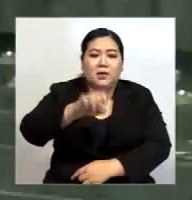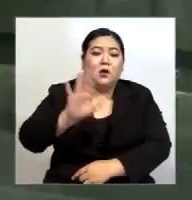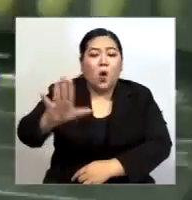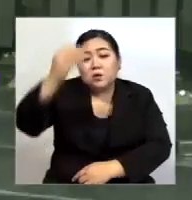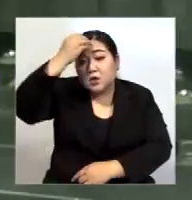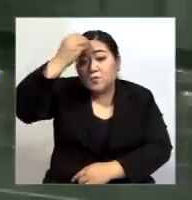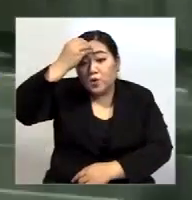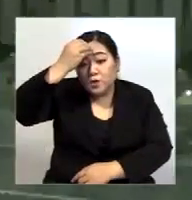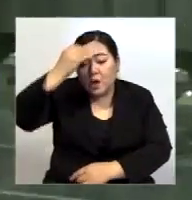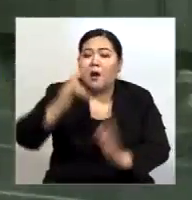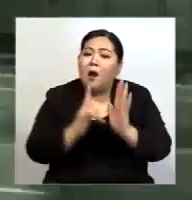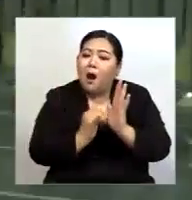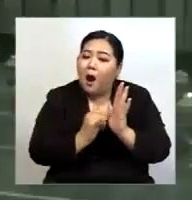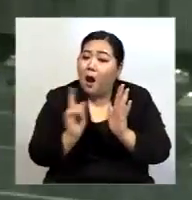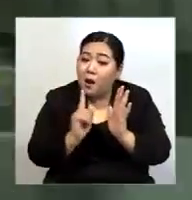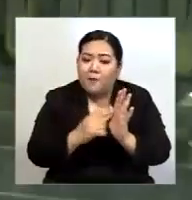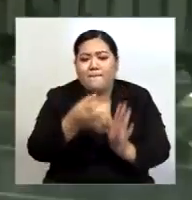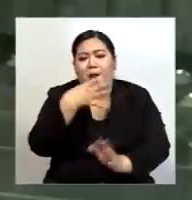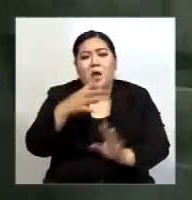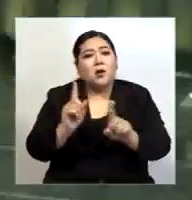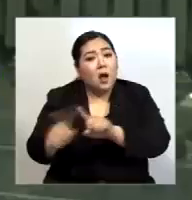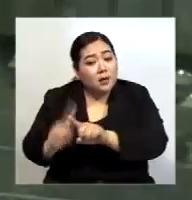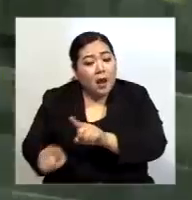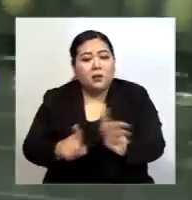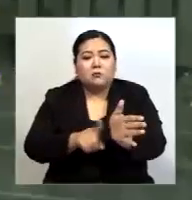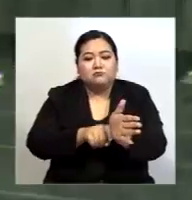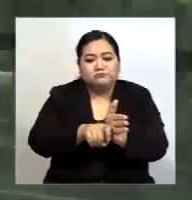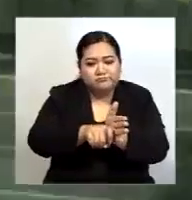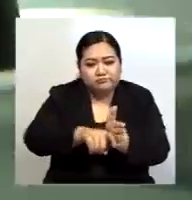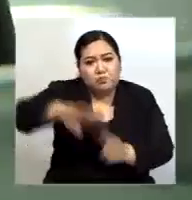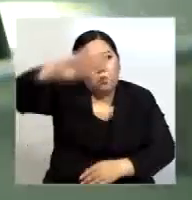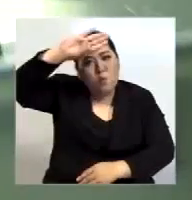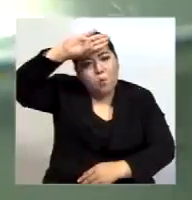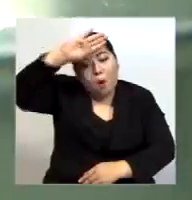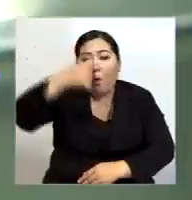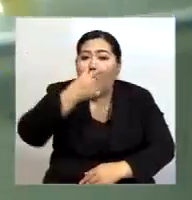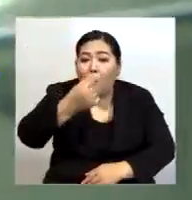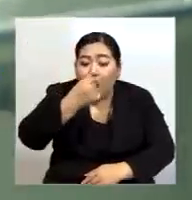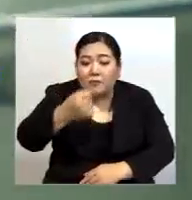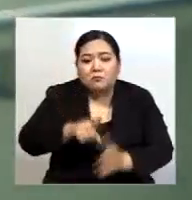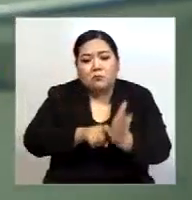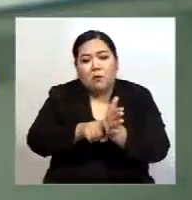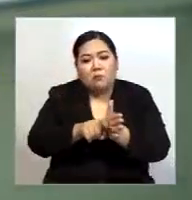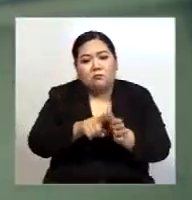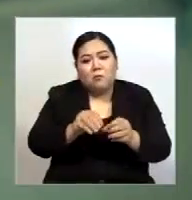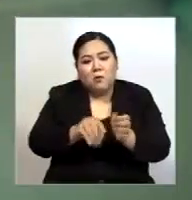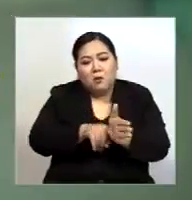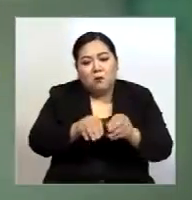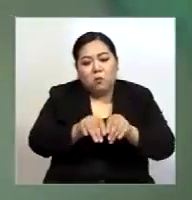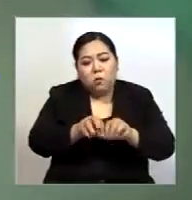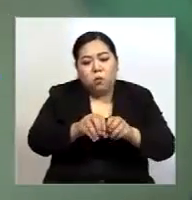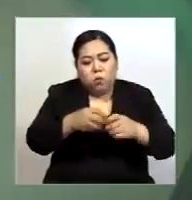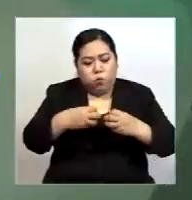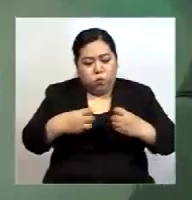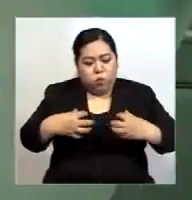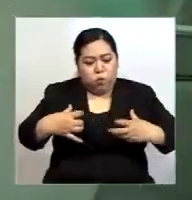ยาดังกล่าวเนี่ยจะมีฤทธิ์ในการยับยั้งเชื้อไวรัสไข้หวัดใหญ่ทำให้ไวรัสไม่สามารถเพิ่มจำนวนและกระจายไปทั่